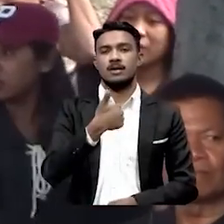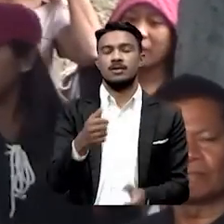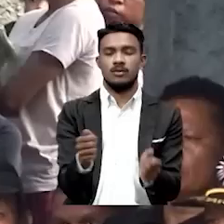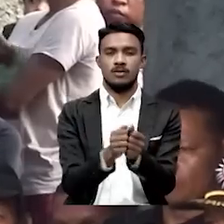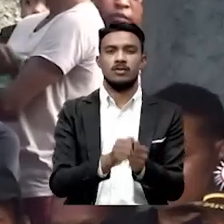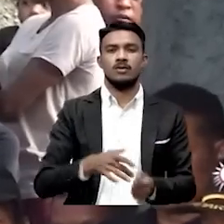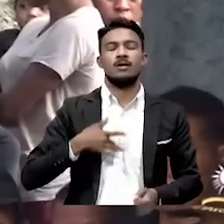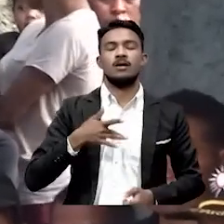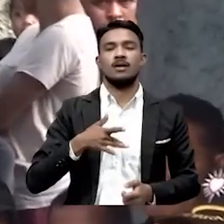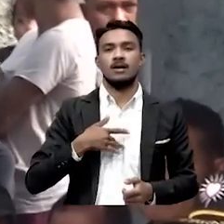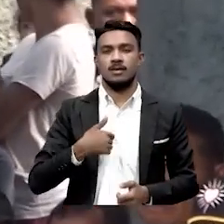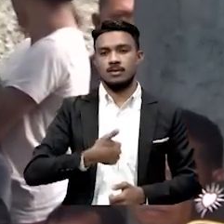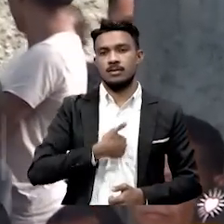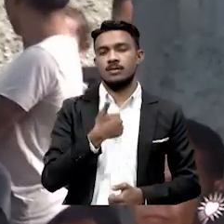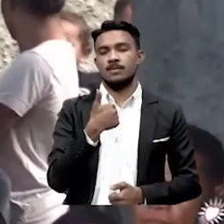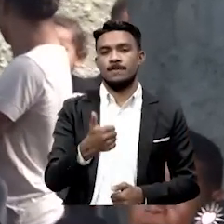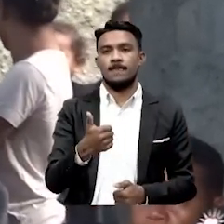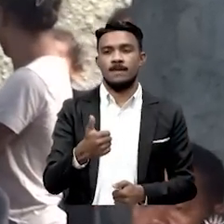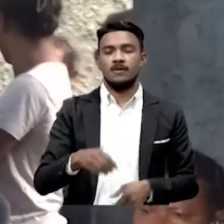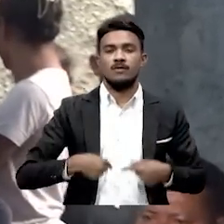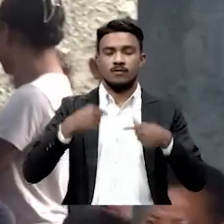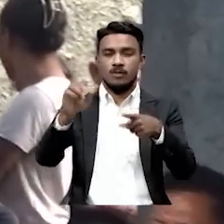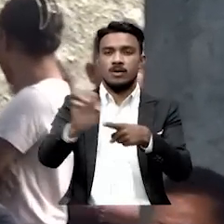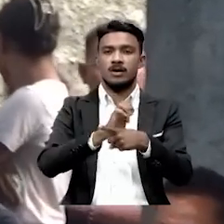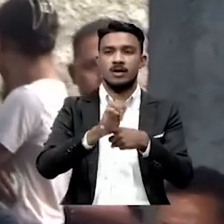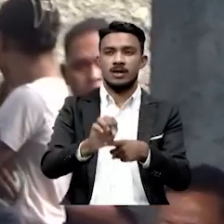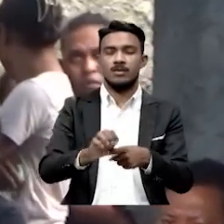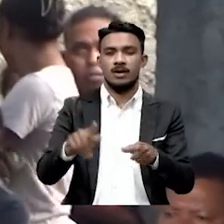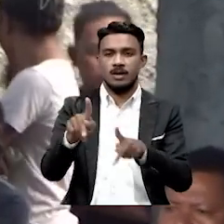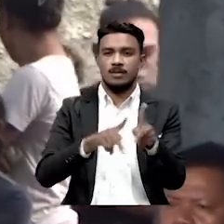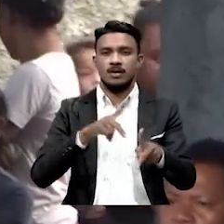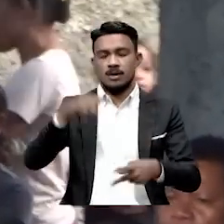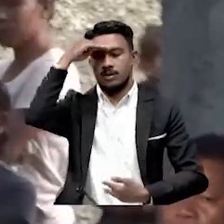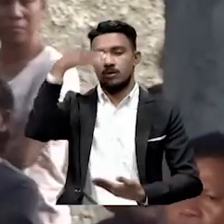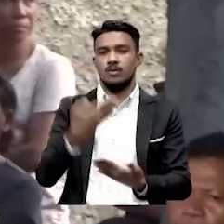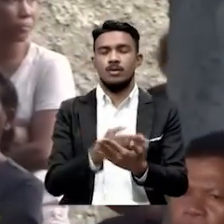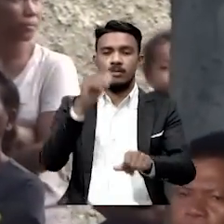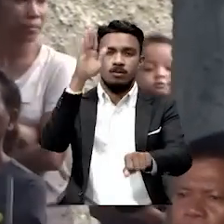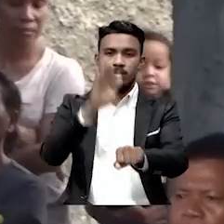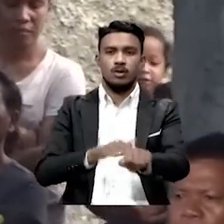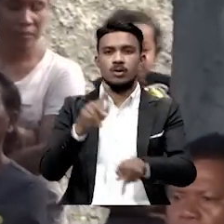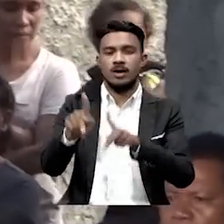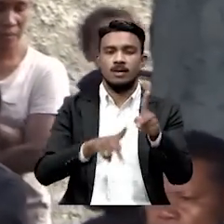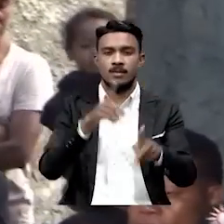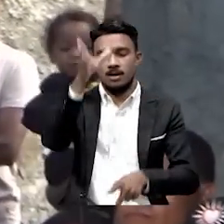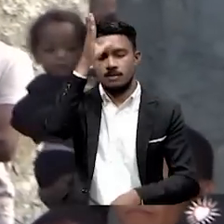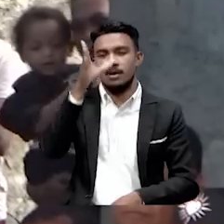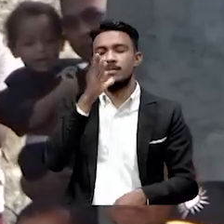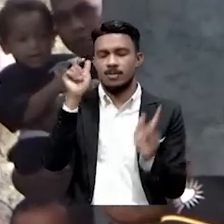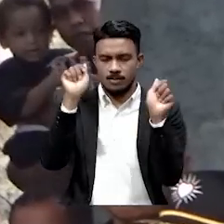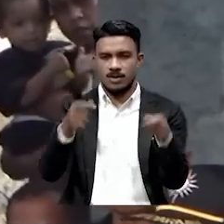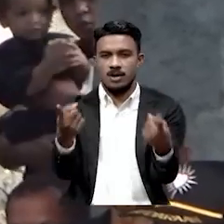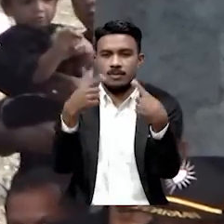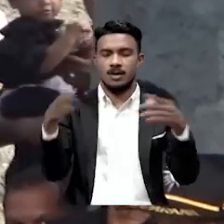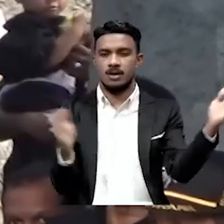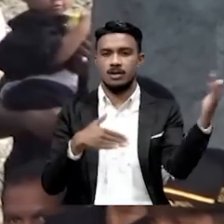toma. Antes ma treina ma ne uang halos se sangu jahane sanen. Bolu inan ama komunidad sir ne ma explica. Se ita posir